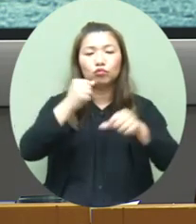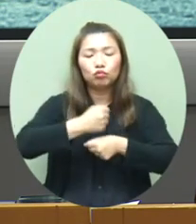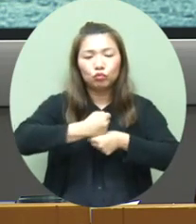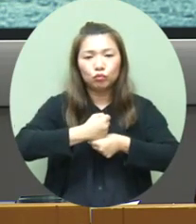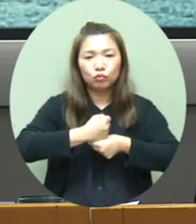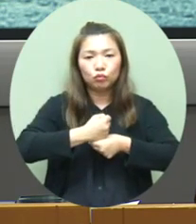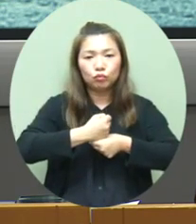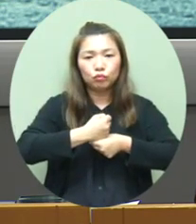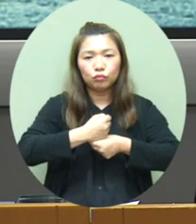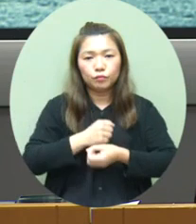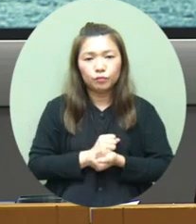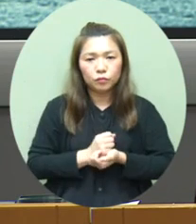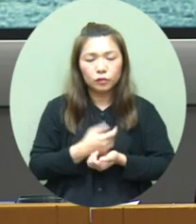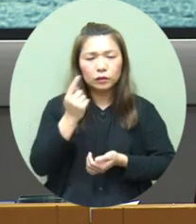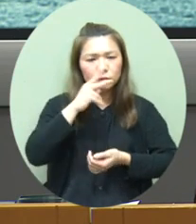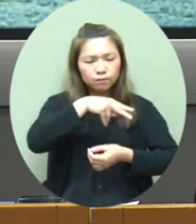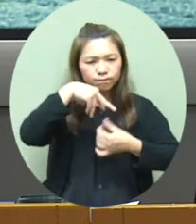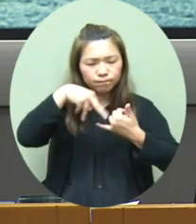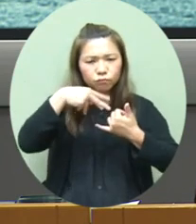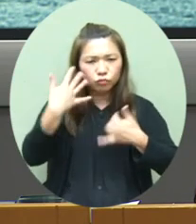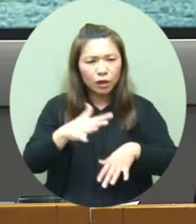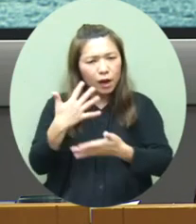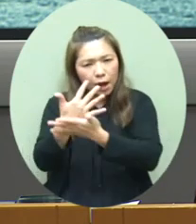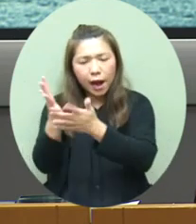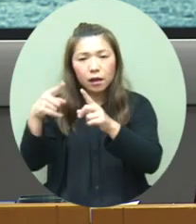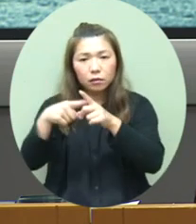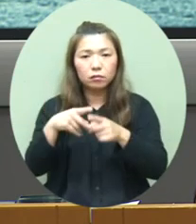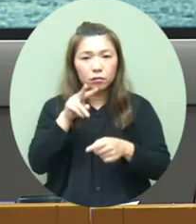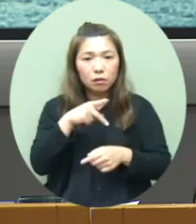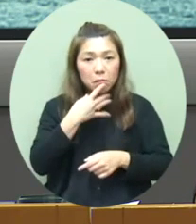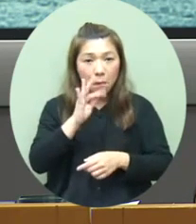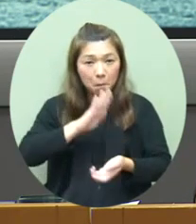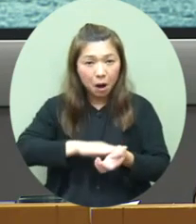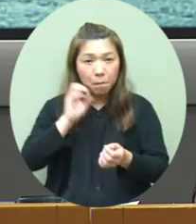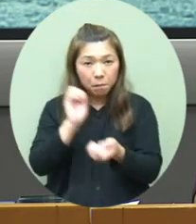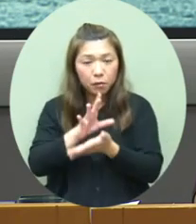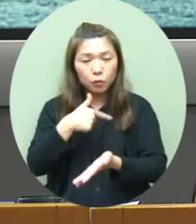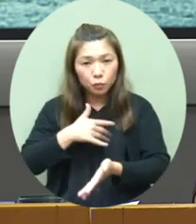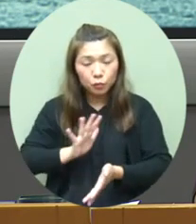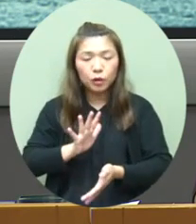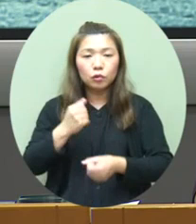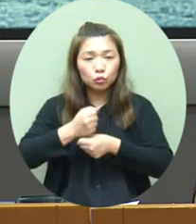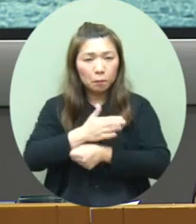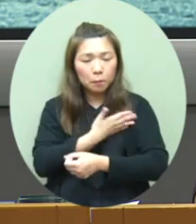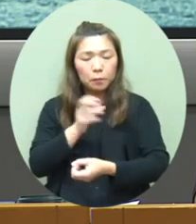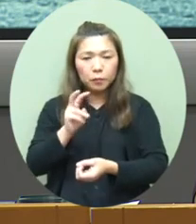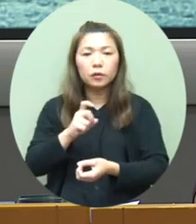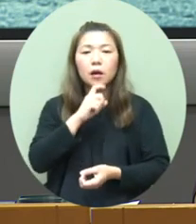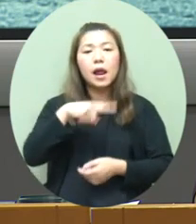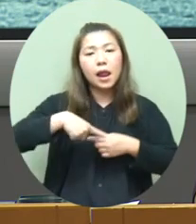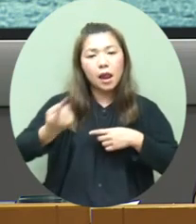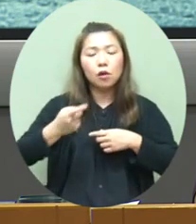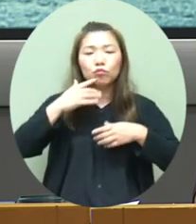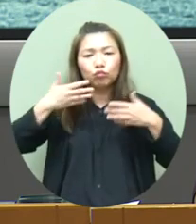都會檢疫咗，即係其他嗰啲院友啦，同埋一啲工作人員啦。松寧雅苑咧就